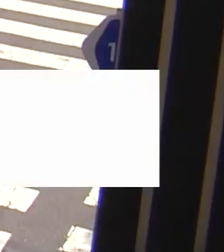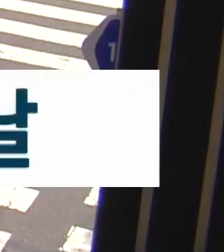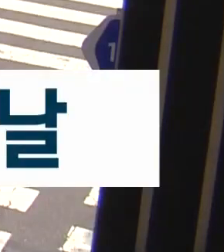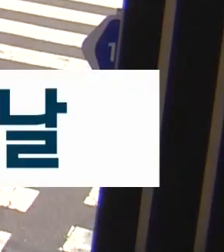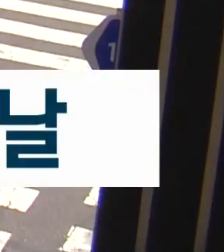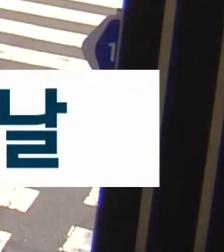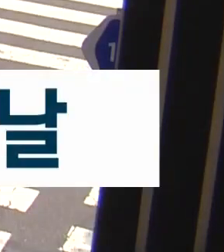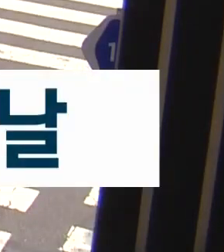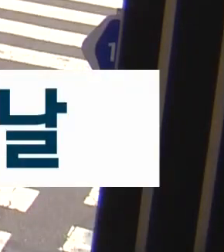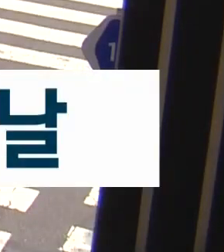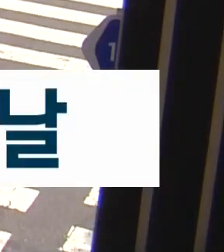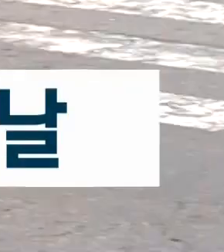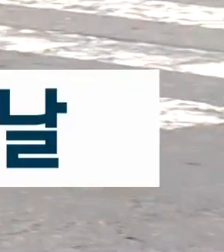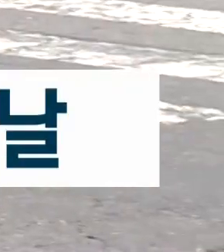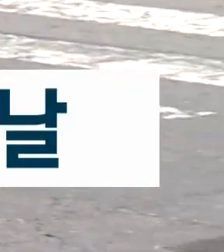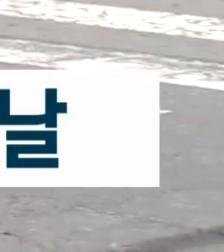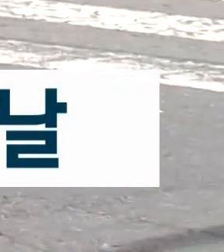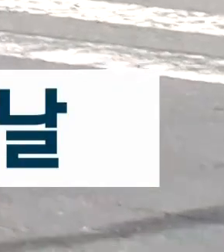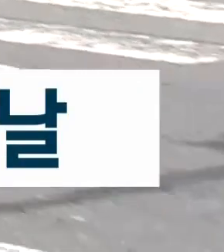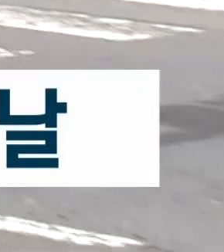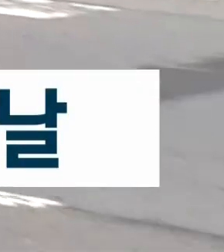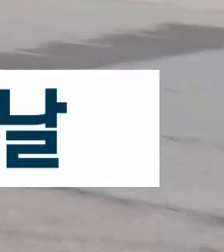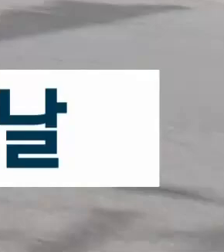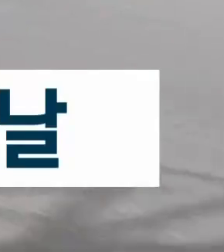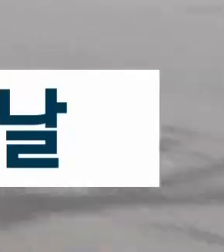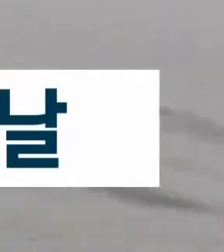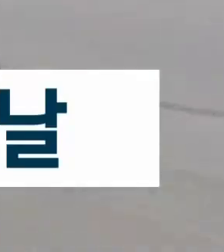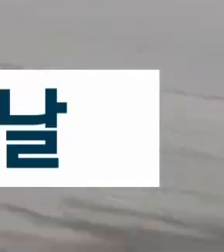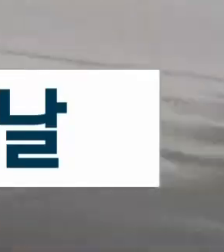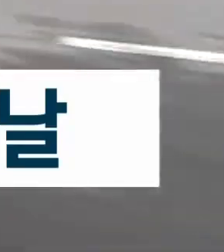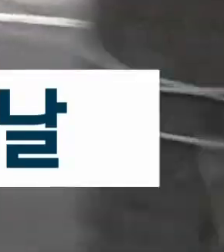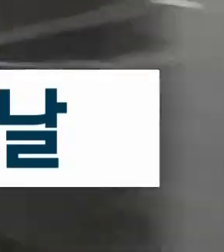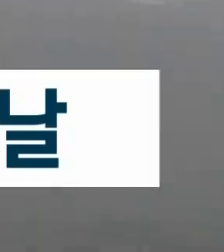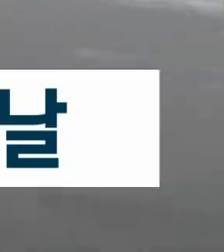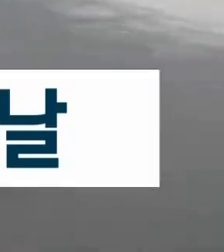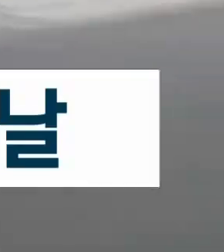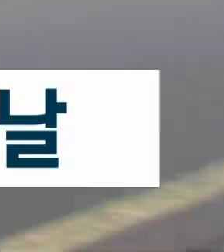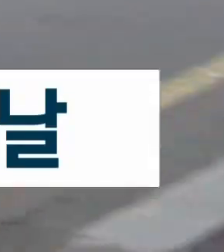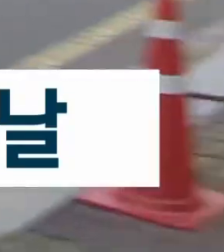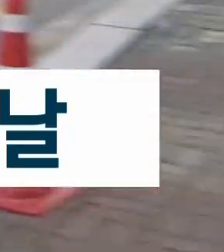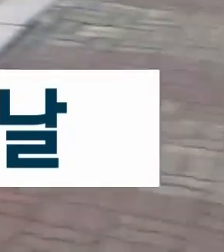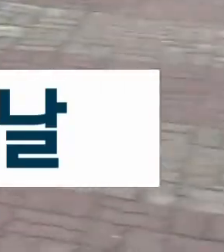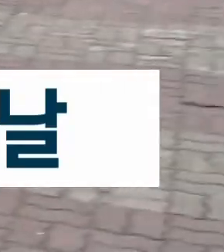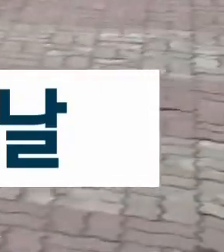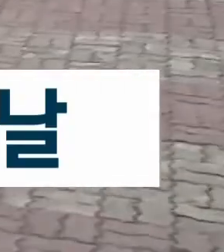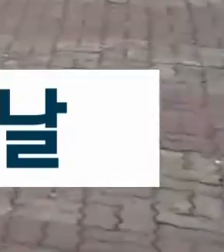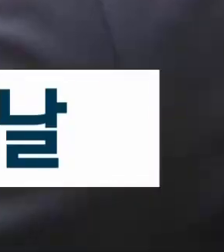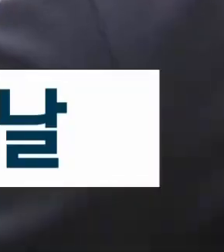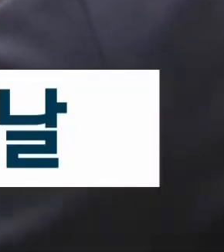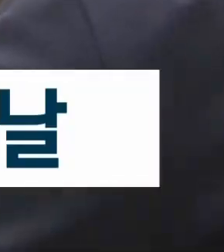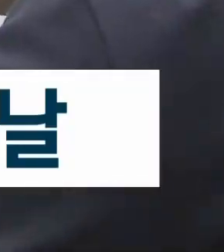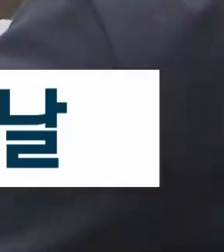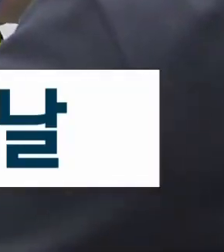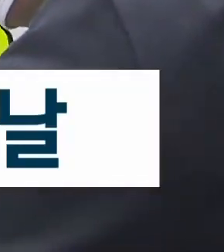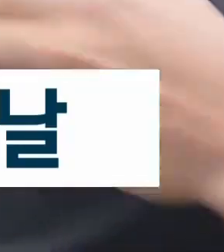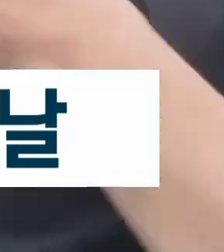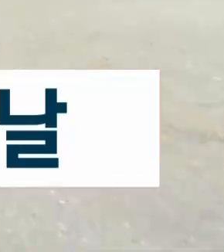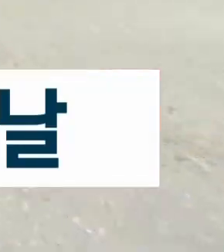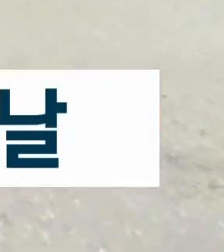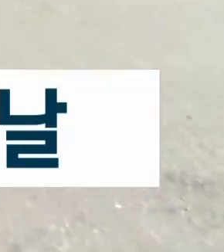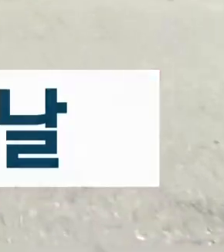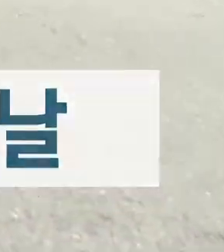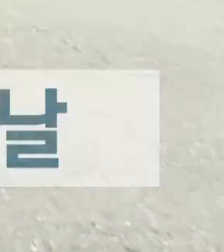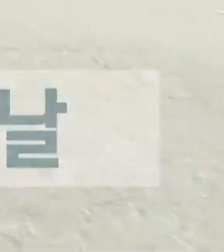우회전 차량이 횡단보도에서 일시정지하도록 한 도로교통법이 오늘부터 시행됐습니다. 보행자 안전을 강화하기 위한 건데